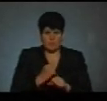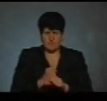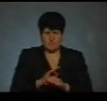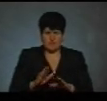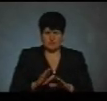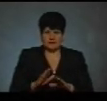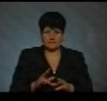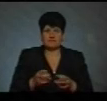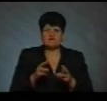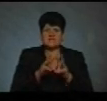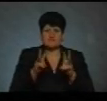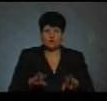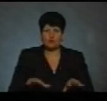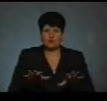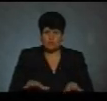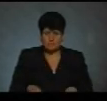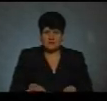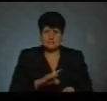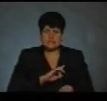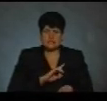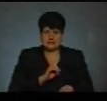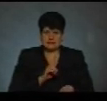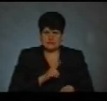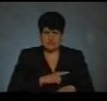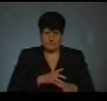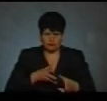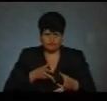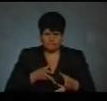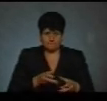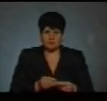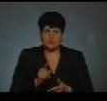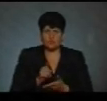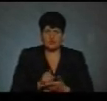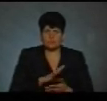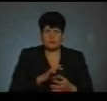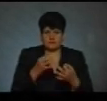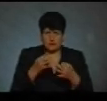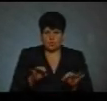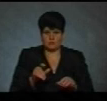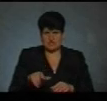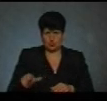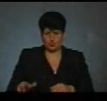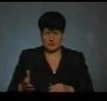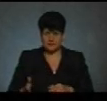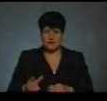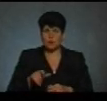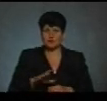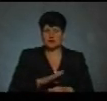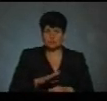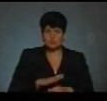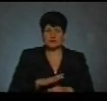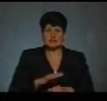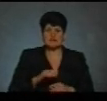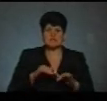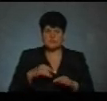на святому місці силового протистояння. Ми змушені були пропустити цих людей всередину. Люди були в засобах